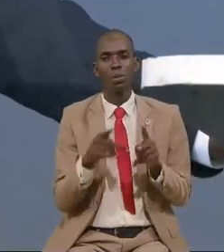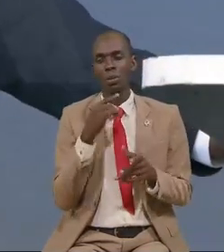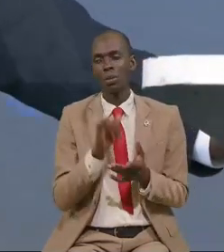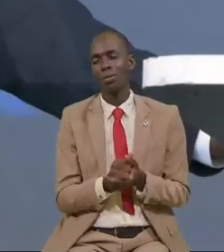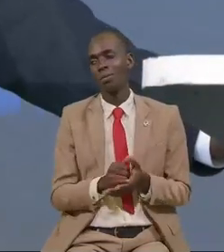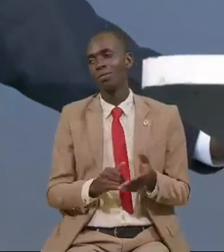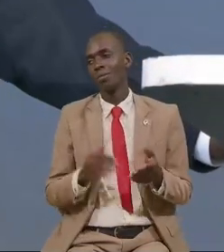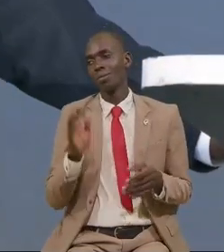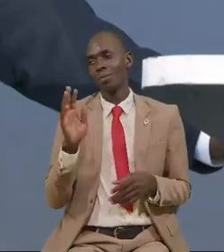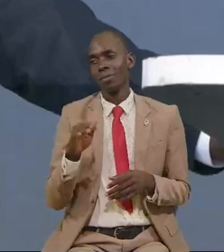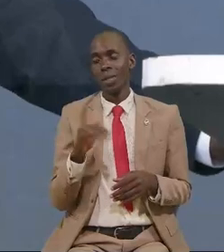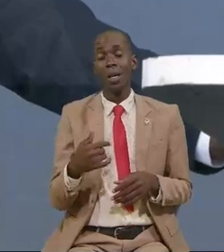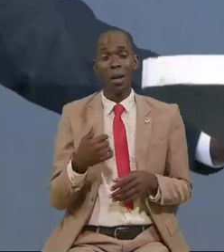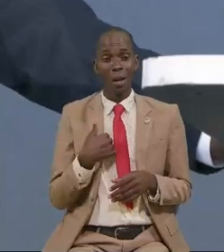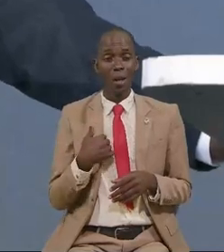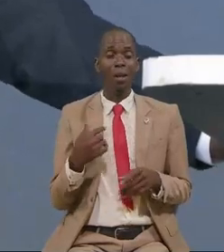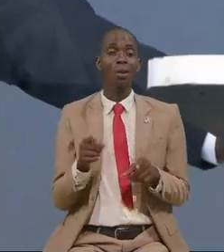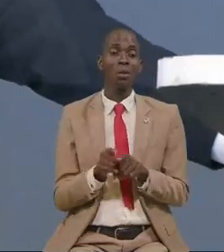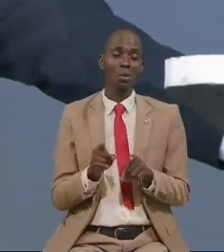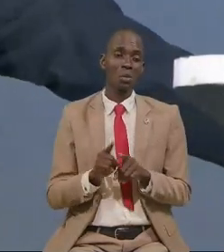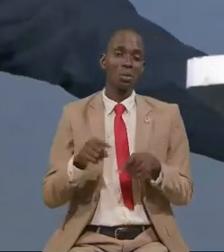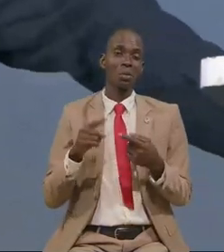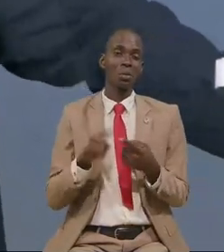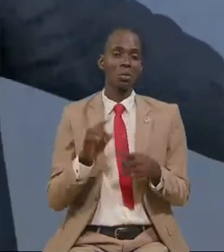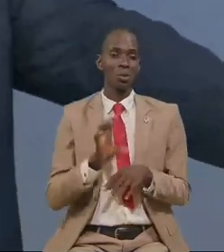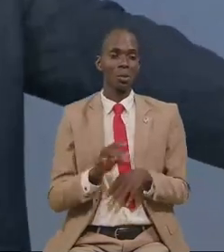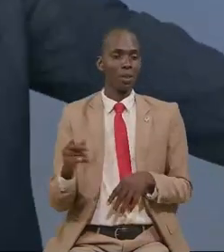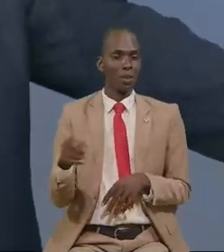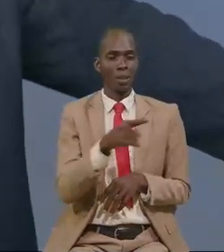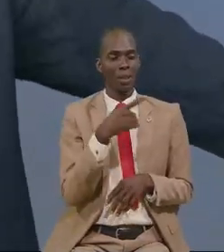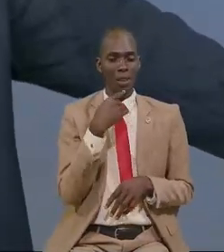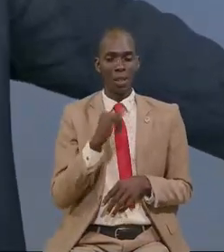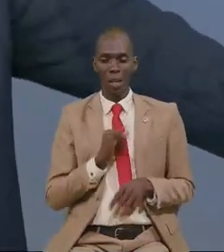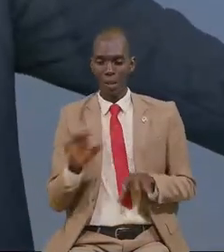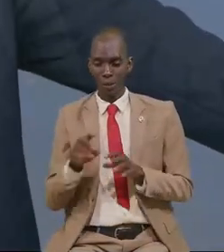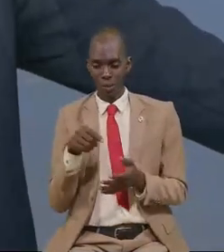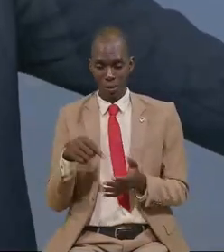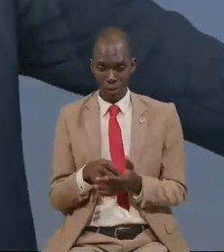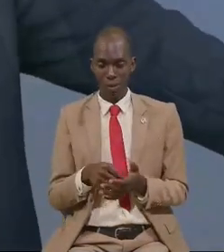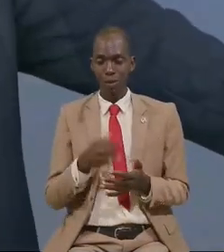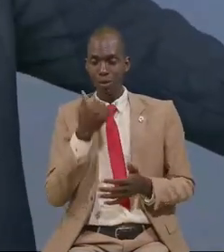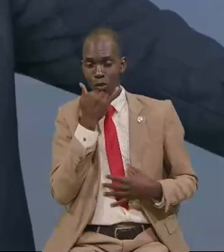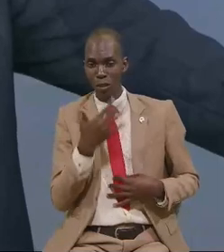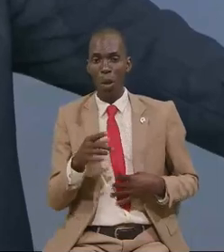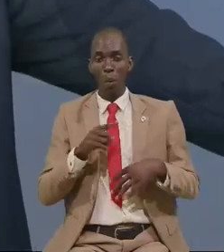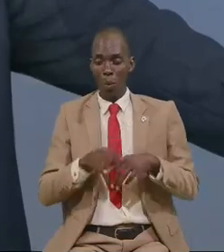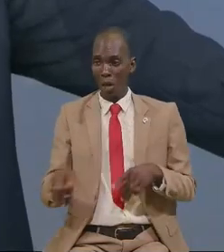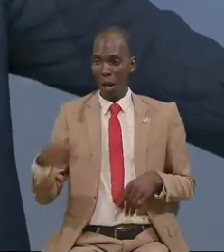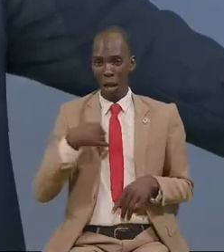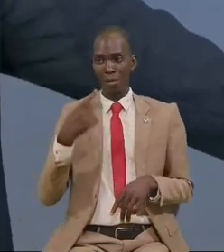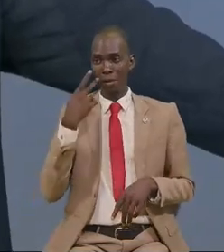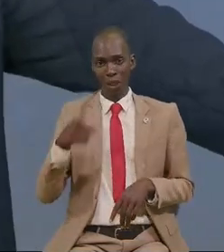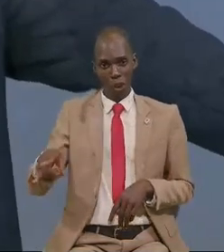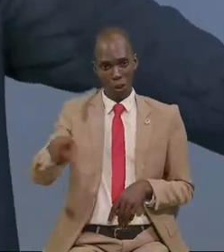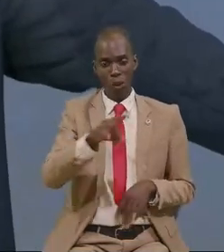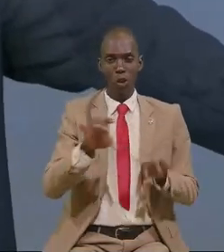moi je ne vais pas à l'Église, hein. Ils disent que je fais ci, je fais ça. Et eux aussi, ils font la même chose que je fais.